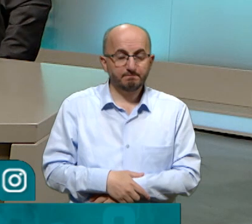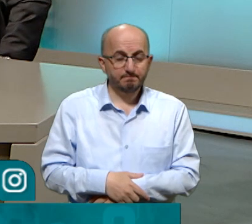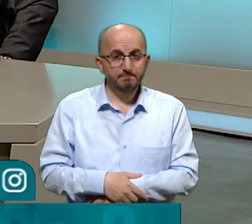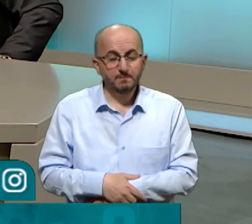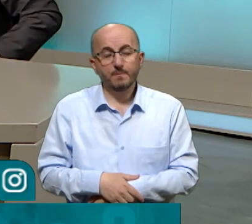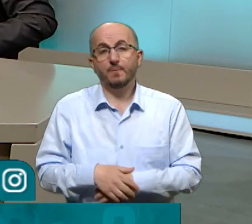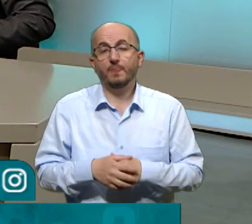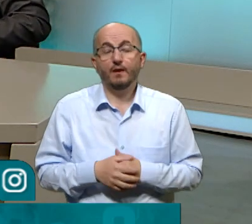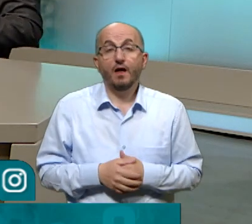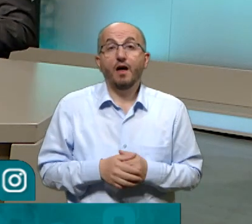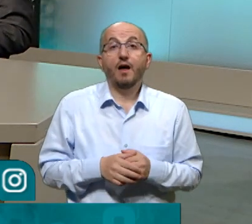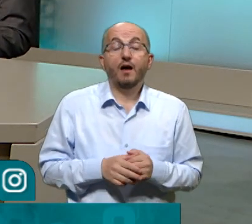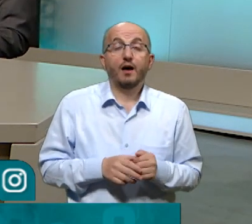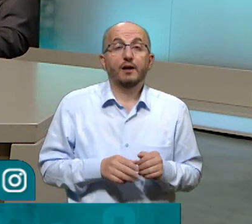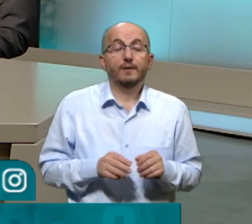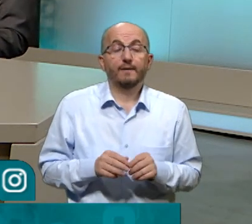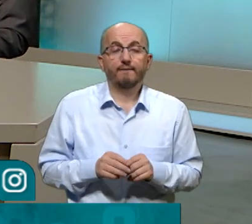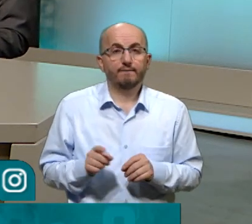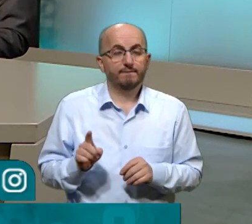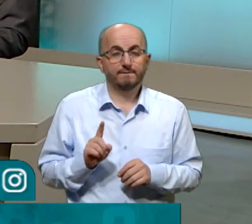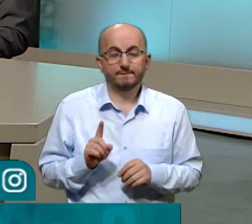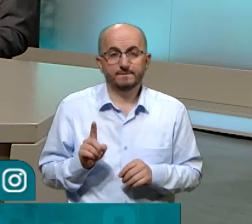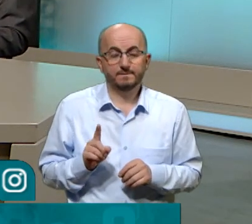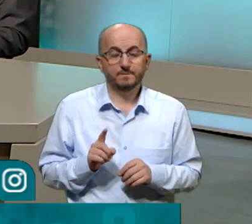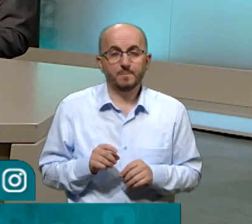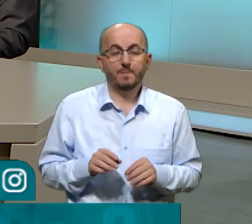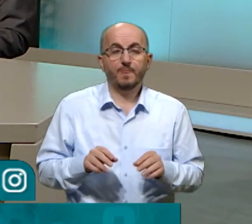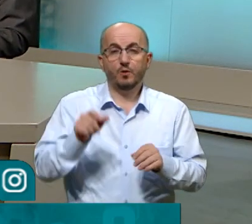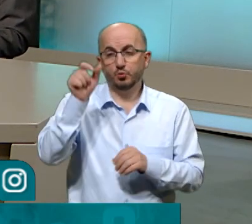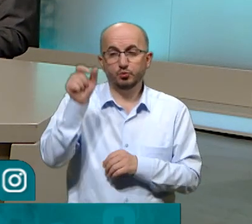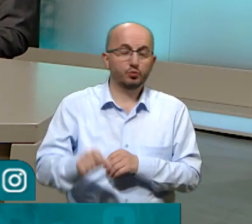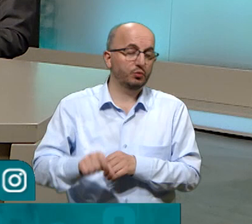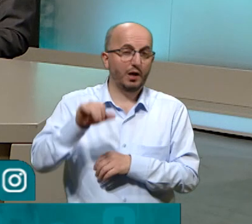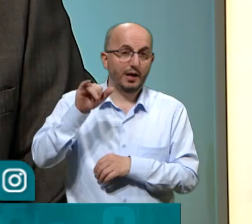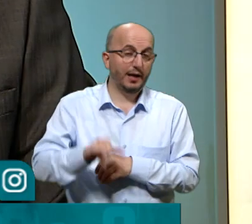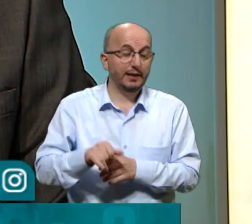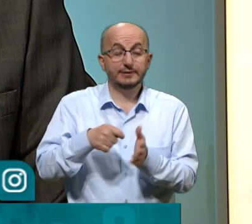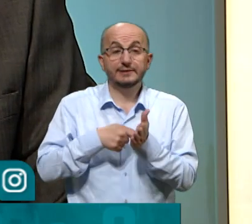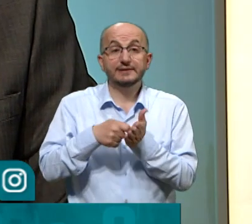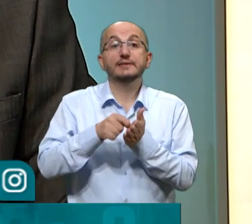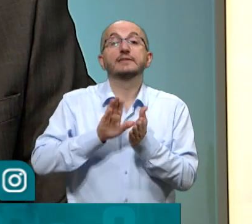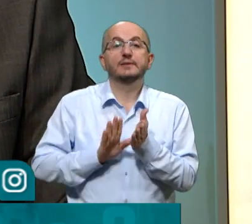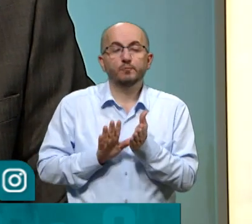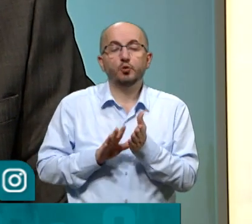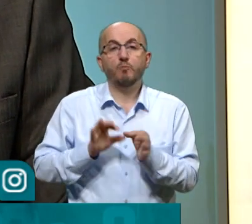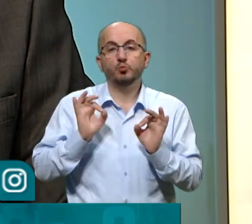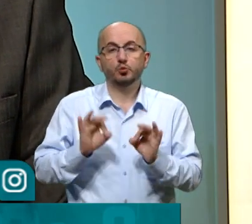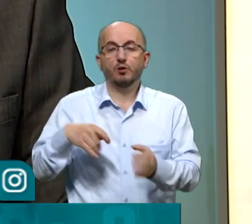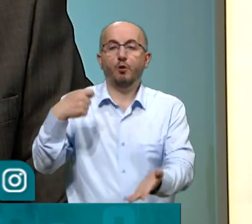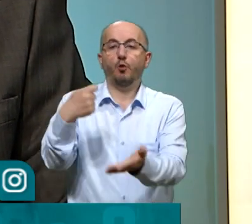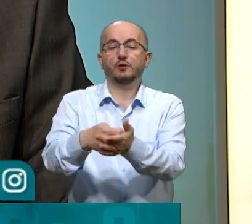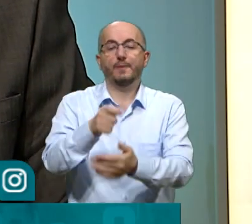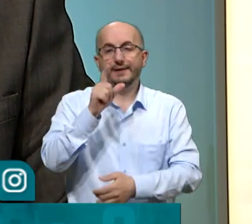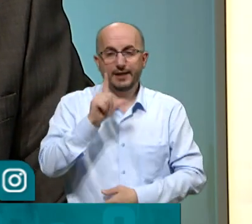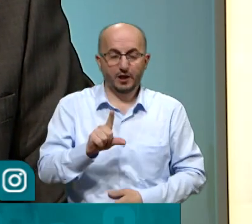oruçlar Bunların hepsi silindi olay algılıyor Hayır hayır nasıl kul hakları Silinmiyor mutlaka ödemen gerekiyor